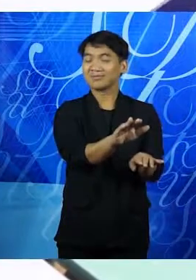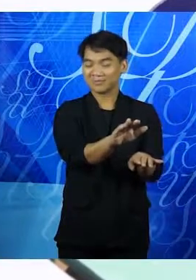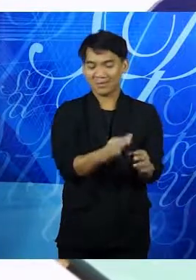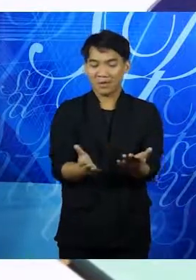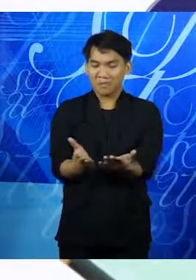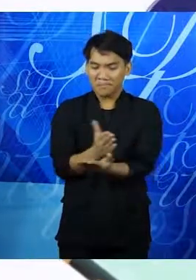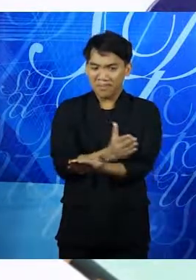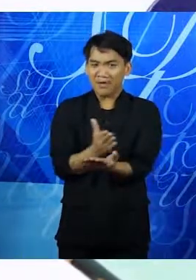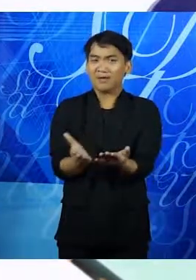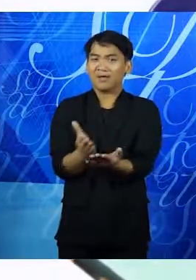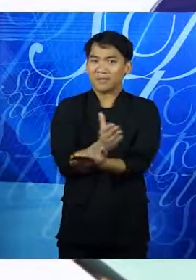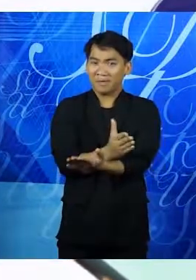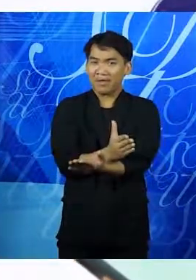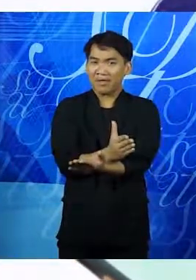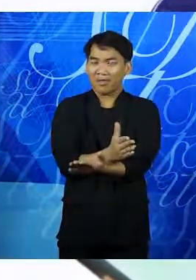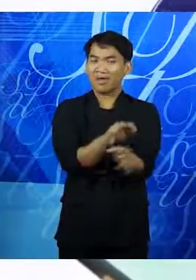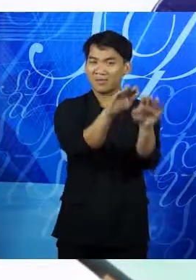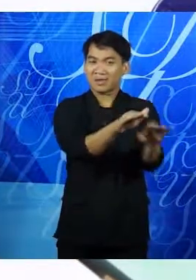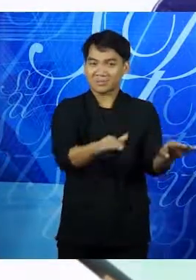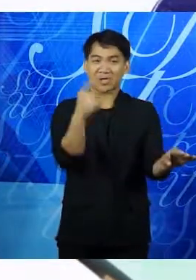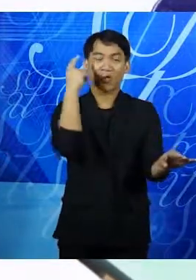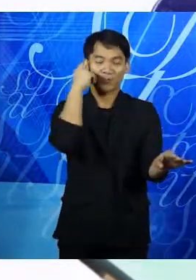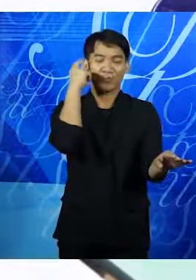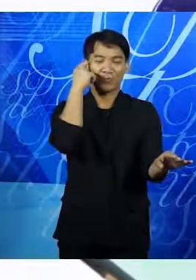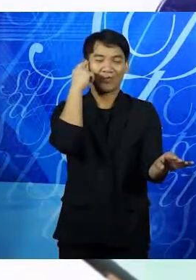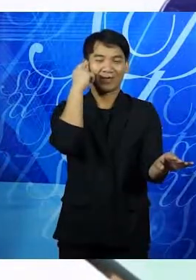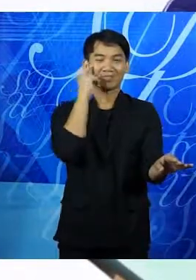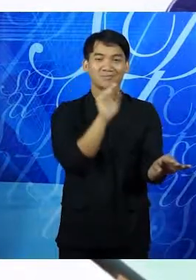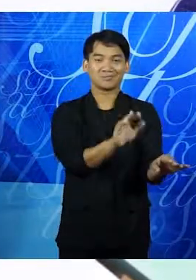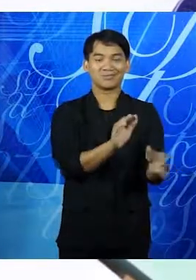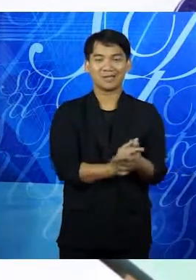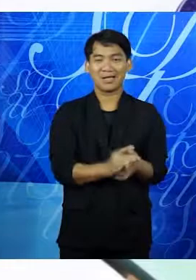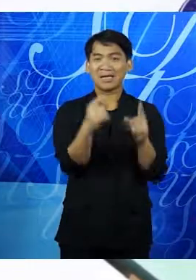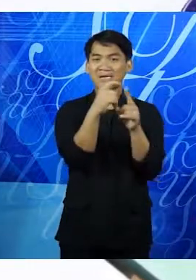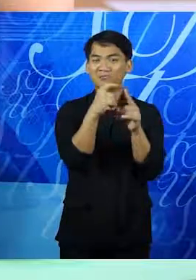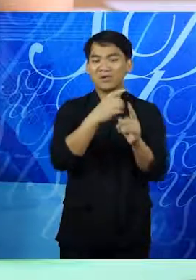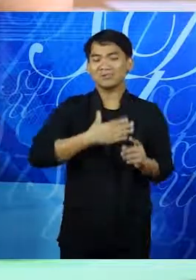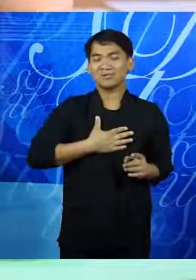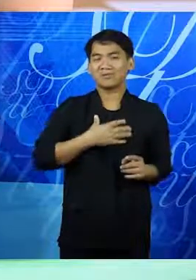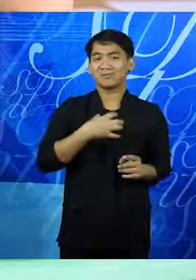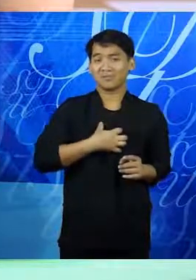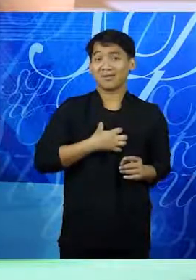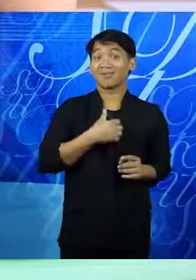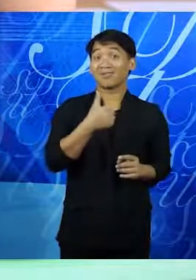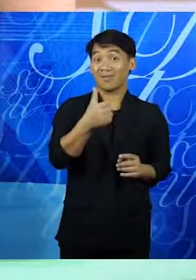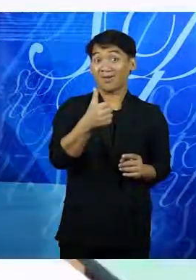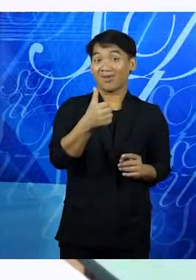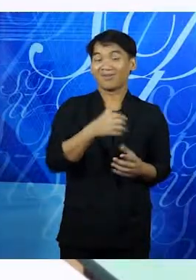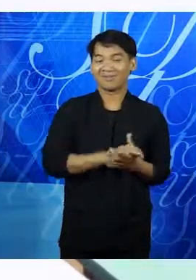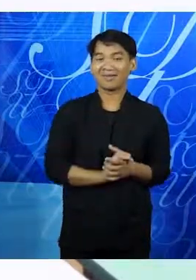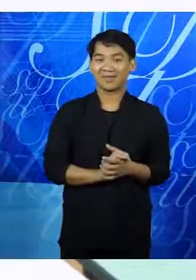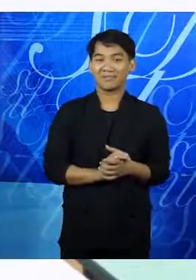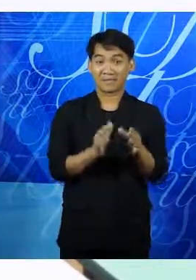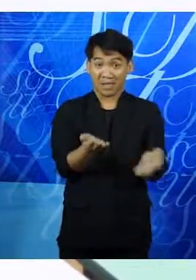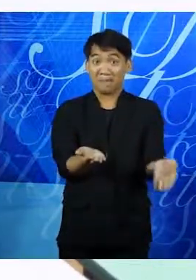ไปหลายๆครั้งแล้วเนี่ยนะคะเด็กจะเรียนรู้ว่าคำอยู่ตรงไหนโดยเฉพาะคำว่าฉันอยากได้อยู่ในที่แผ่นแรกแล้วเ